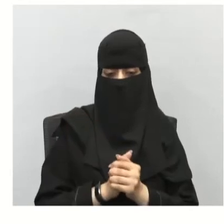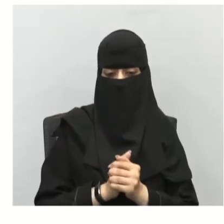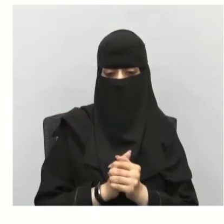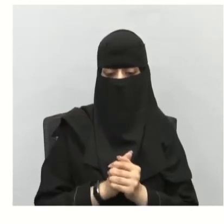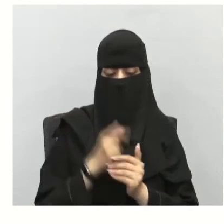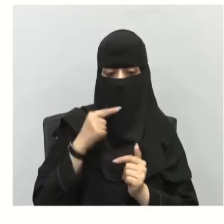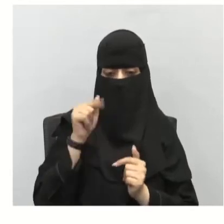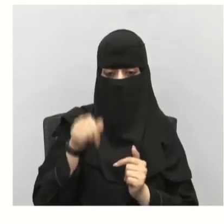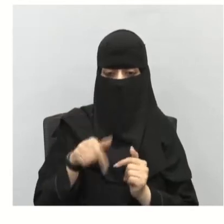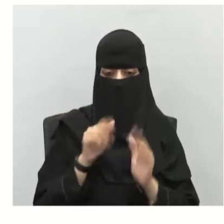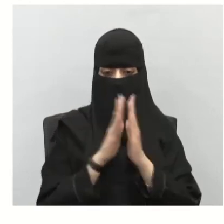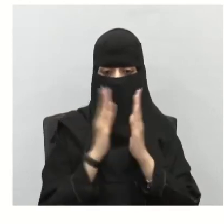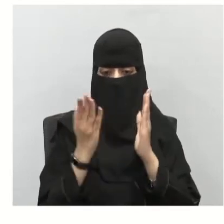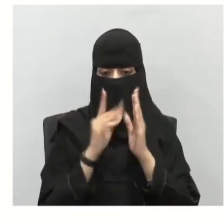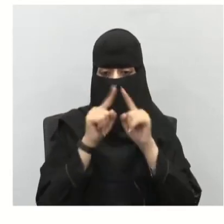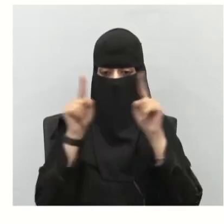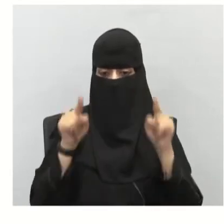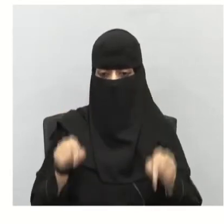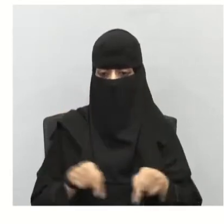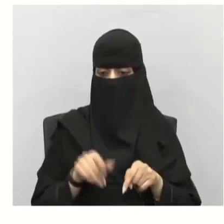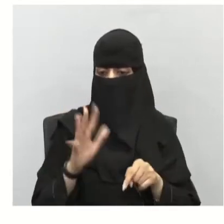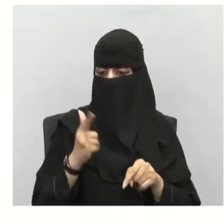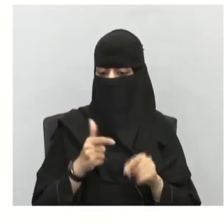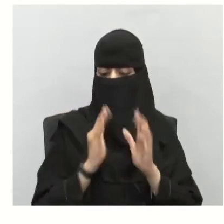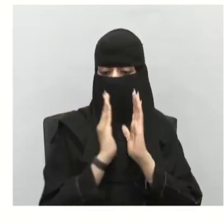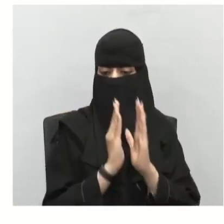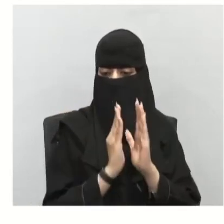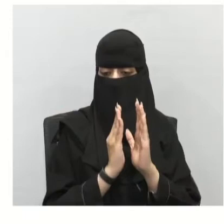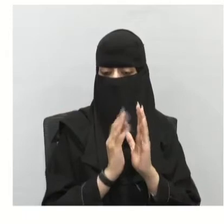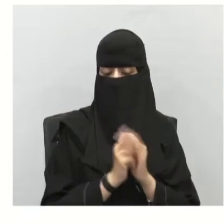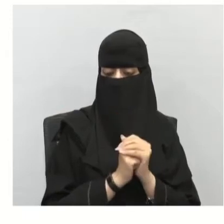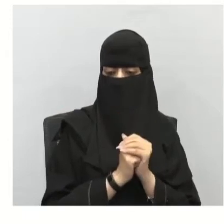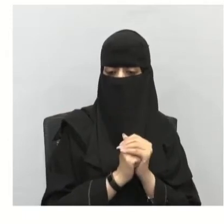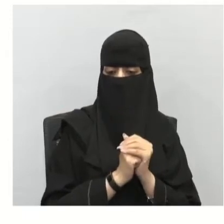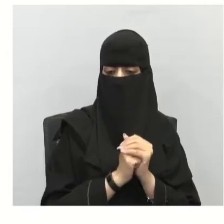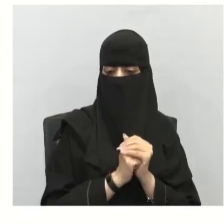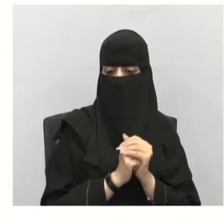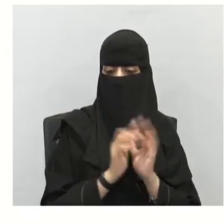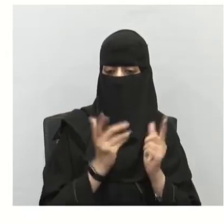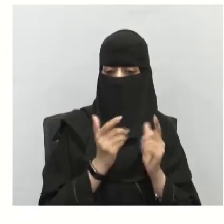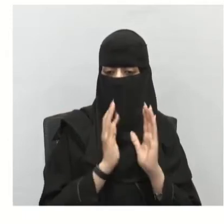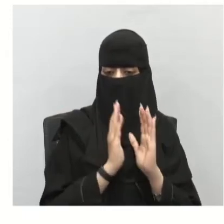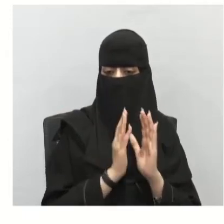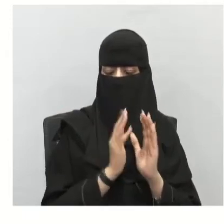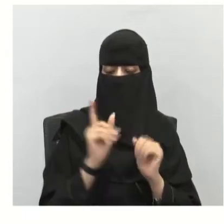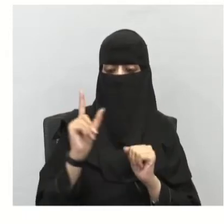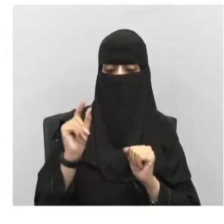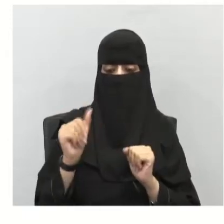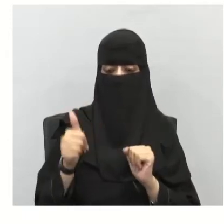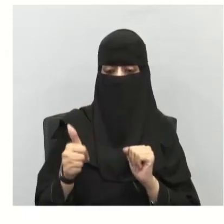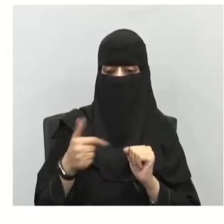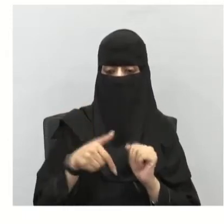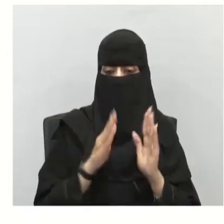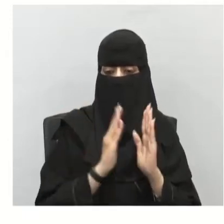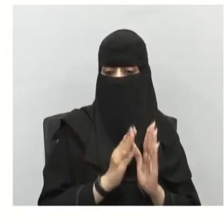هنا يا صغاري غلاف الوحدة، يا ترى نحن في أي وحدة؟ أي وحدة؟ أحسنتم، نحن في